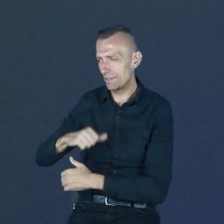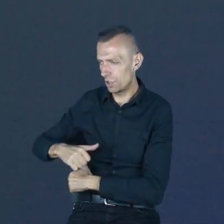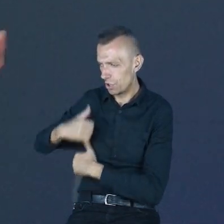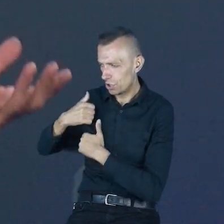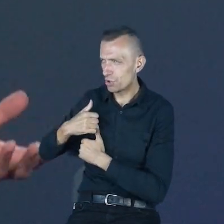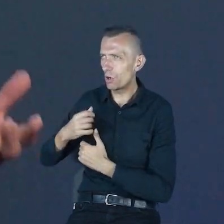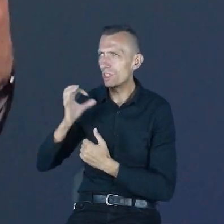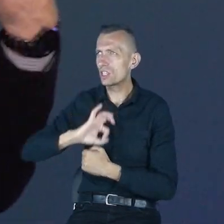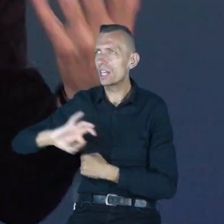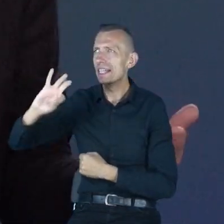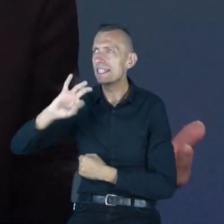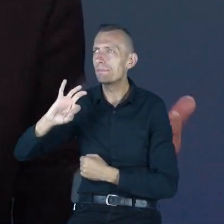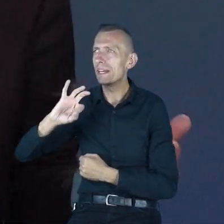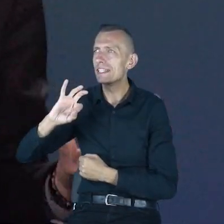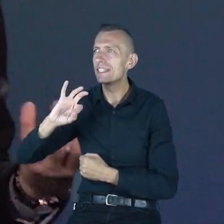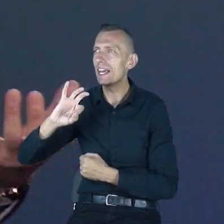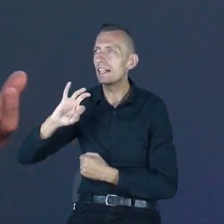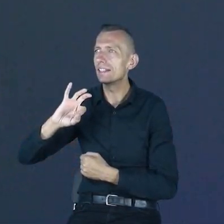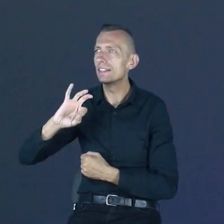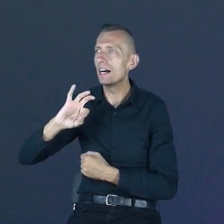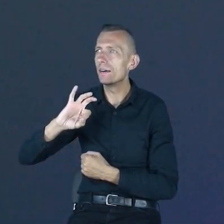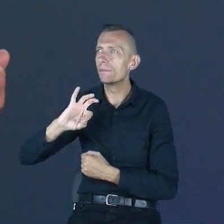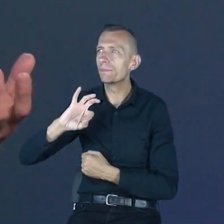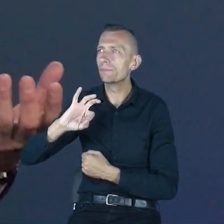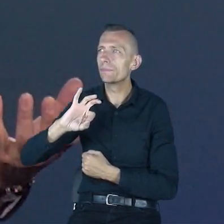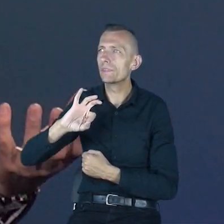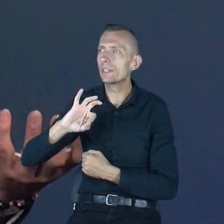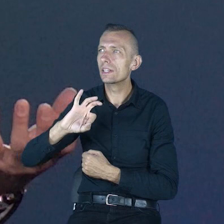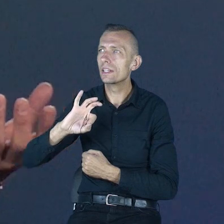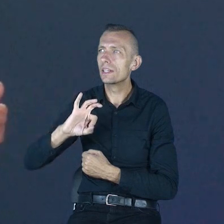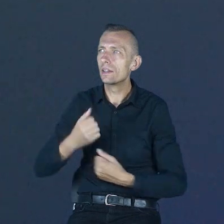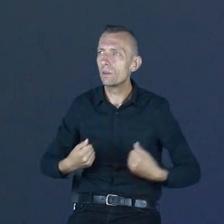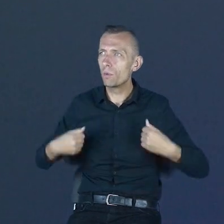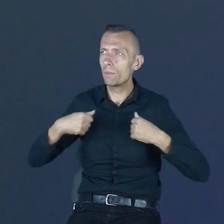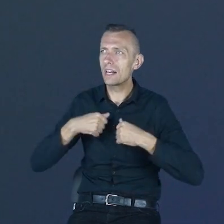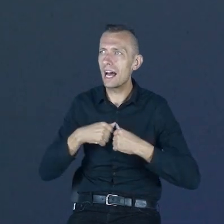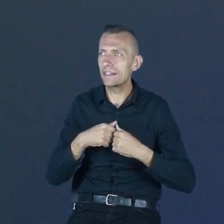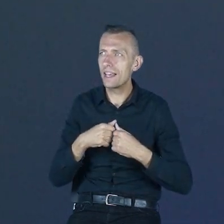Jeżeli ktoś oberwał tą strzałą, to naprawdę poczuł, co to znaczy.